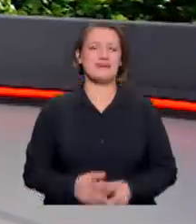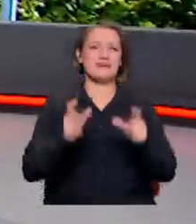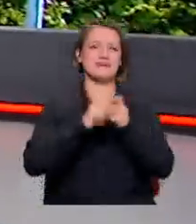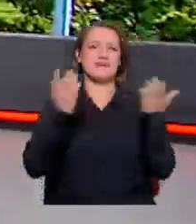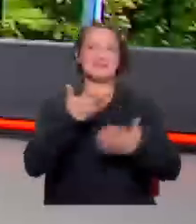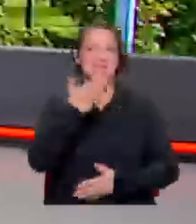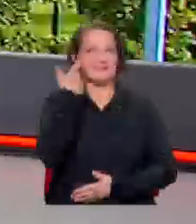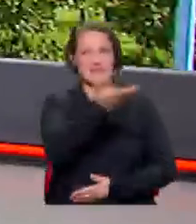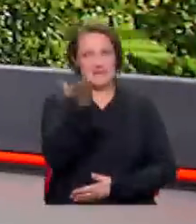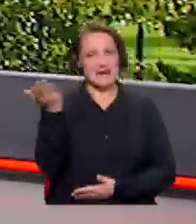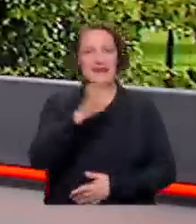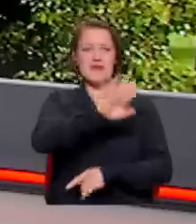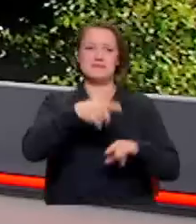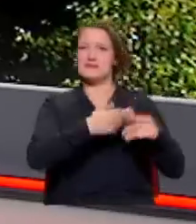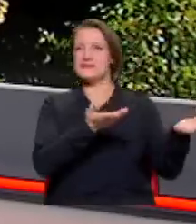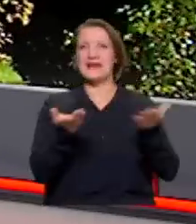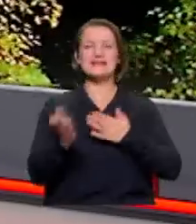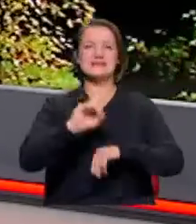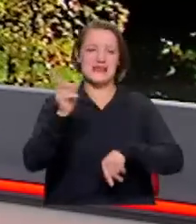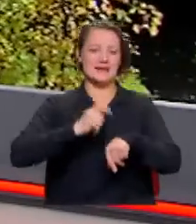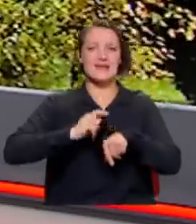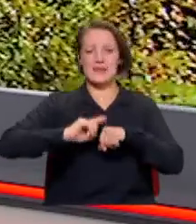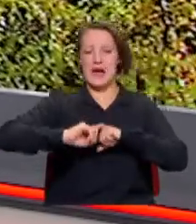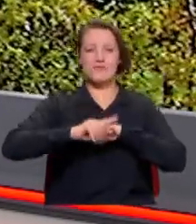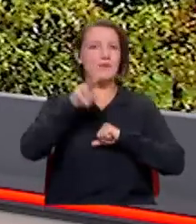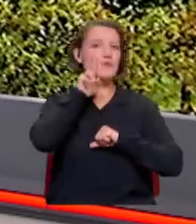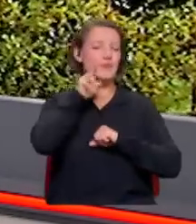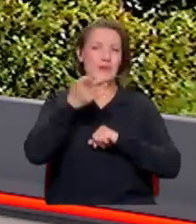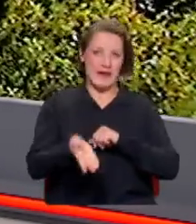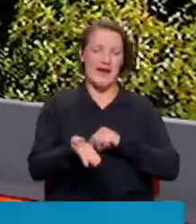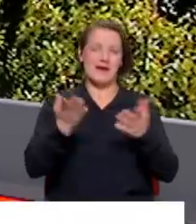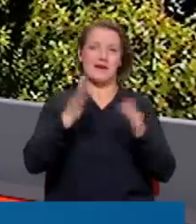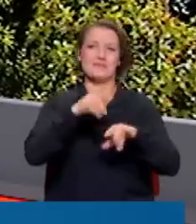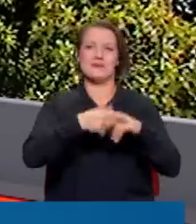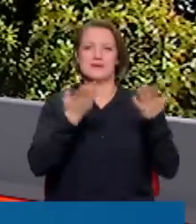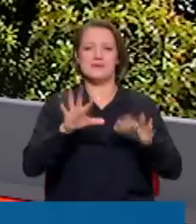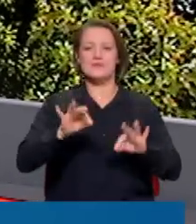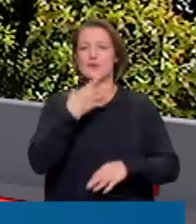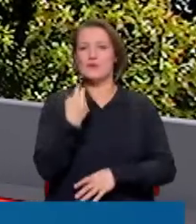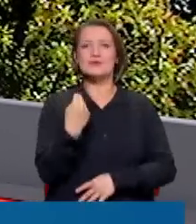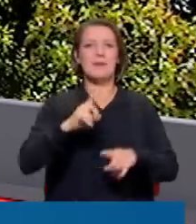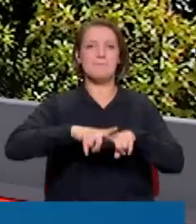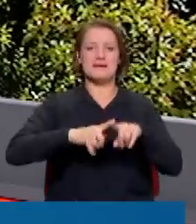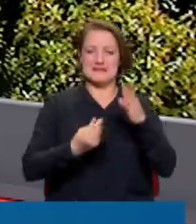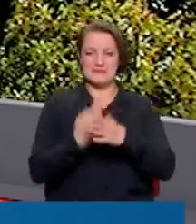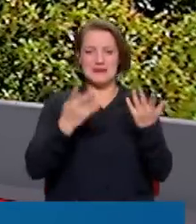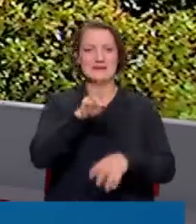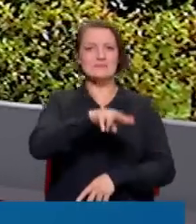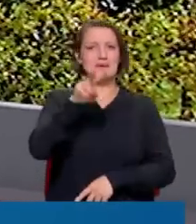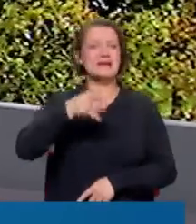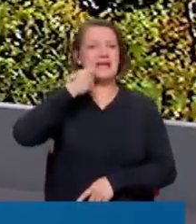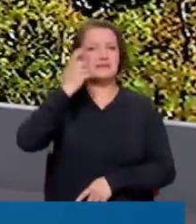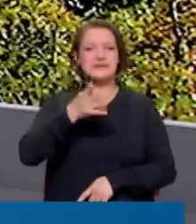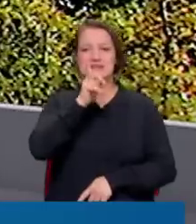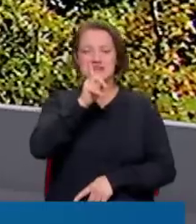Günaydın sevgili izleyenler ekran başına Hoş geldiniz çalar saat Hafta sonuna hoş geldiniz Bu güzel pazar sabahından 22 Ekim'den